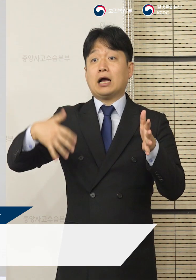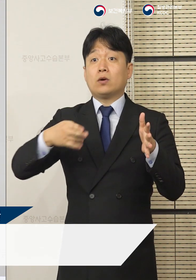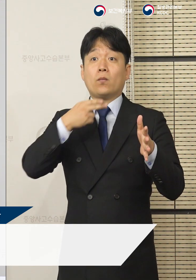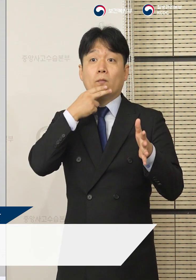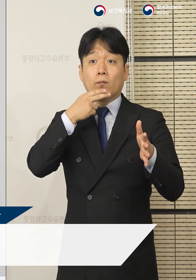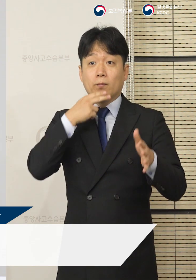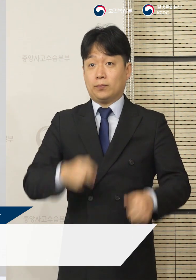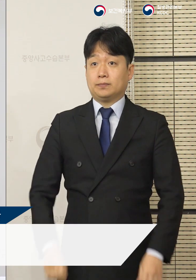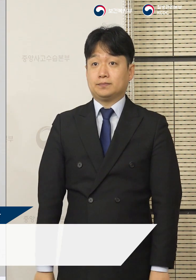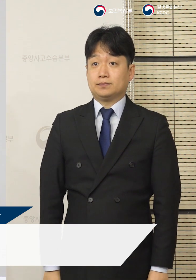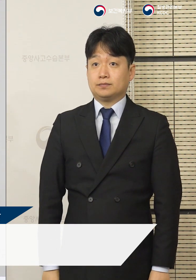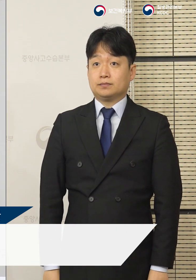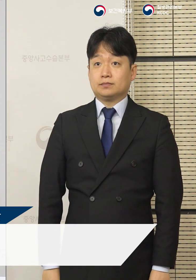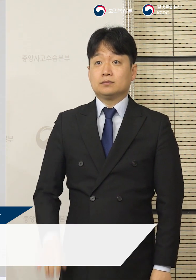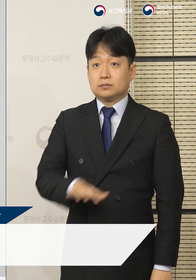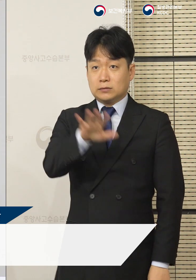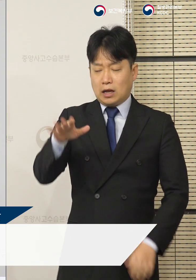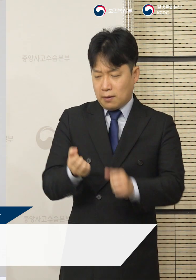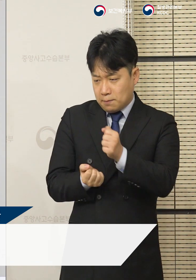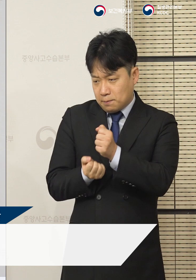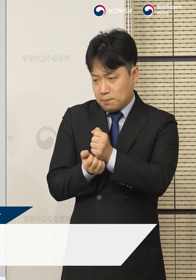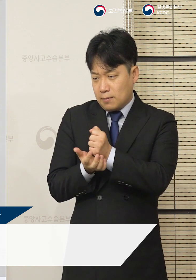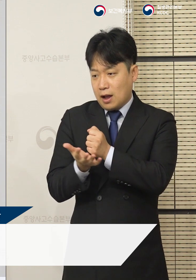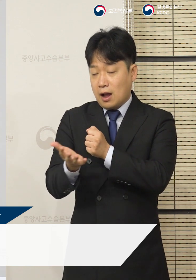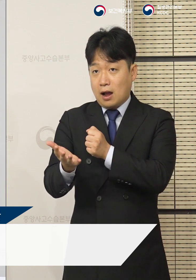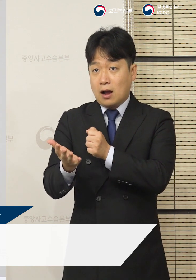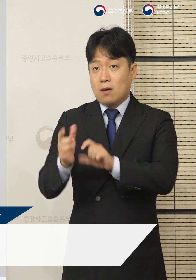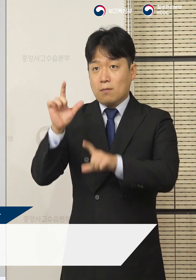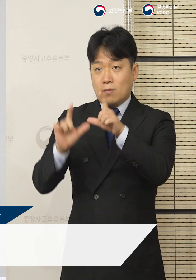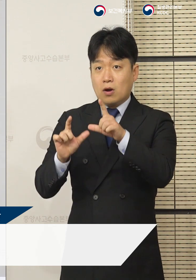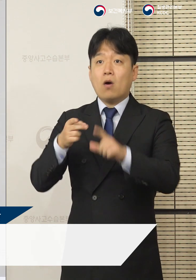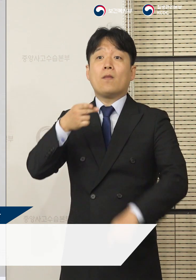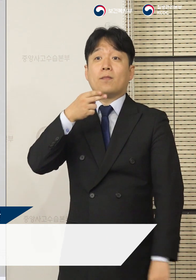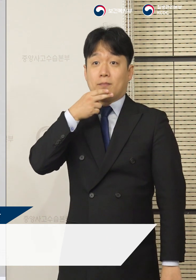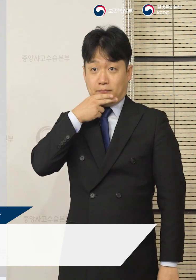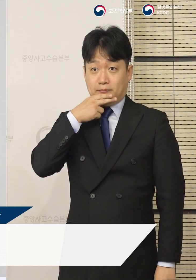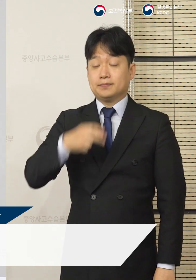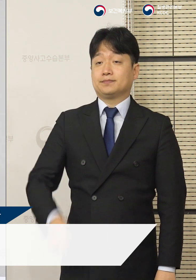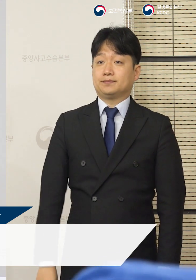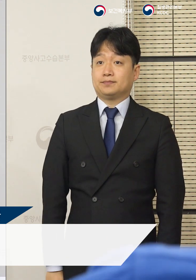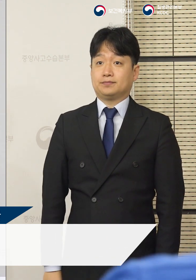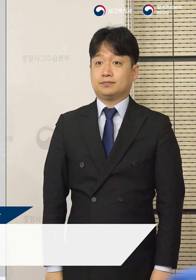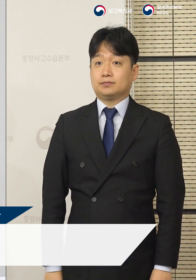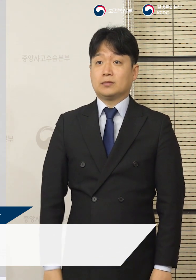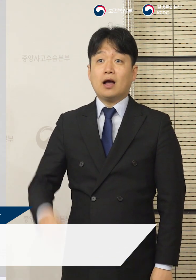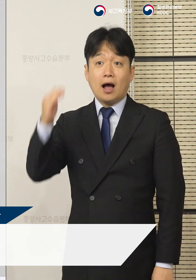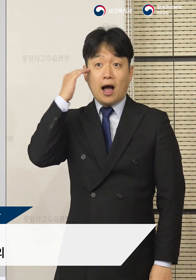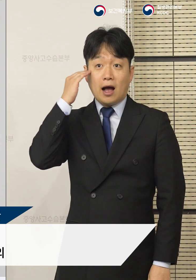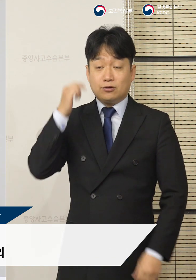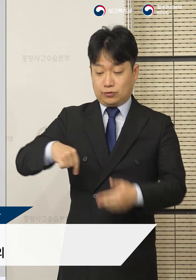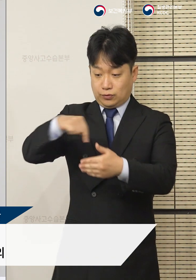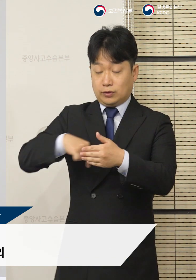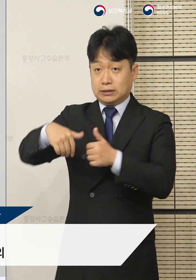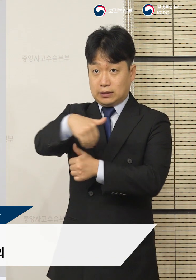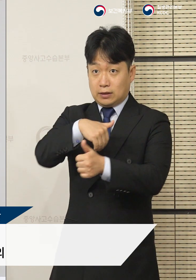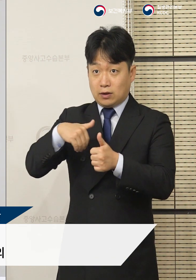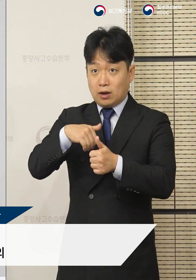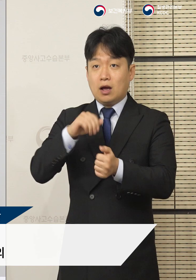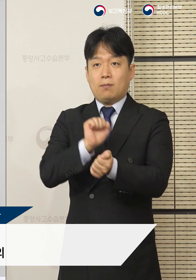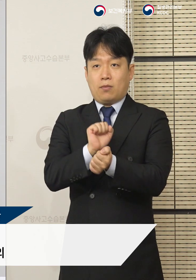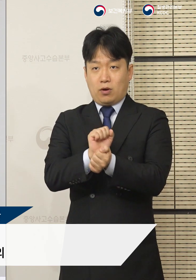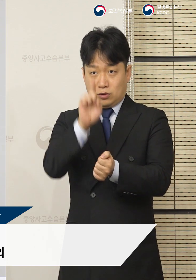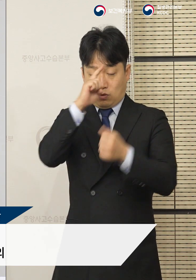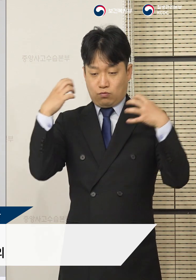발생이 나타나지 않고 있는 등 지역사회 전파 양상으로 보이지는 않습니다. 국내 상황은